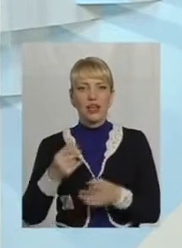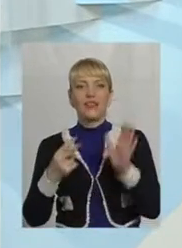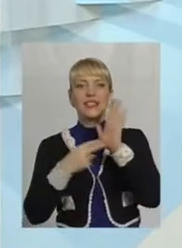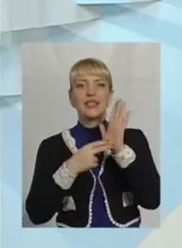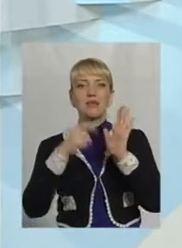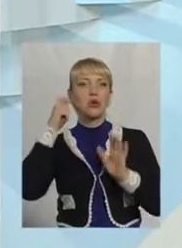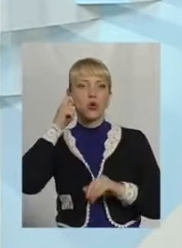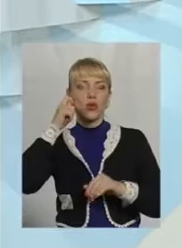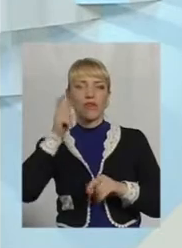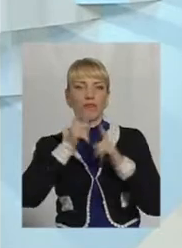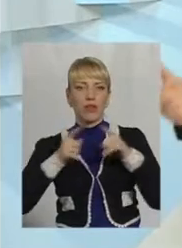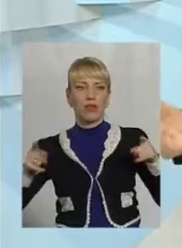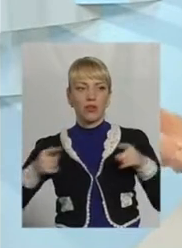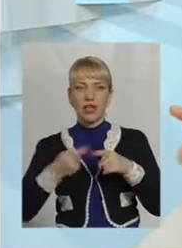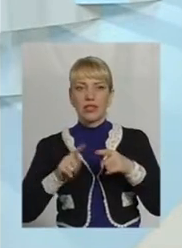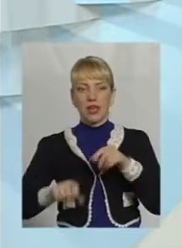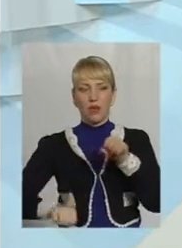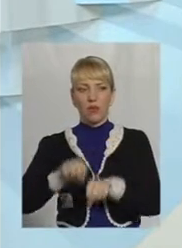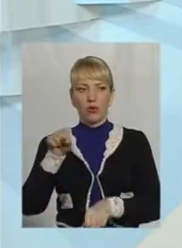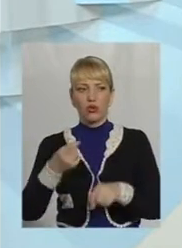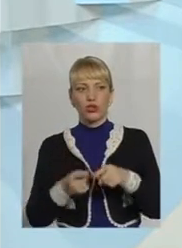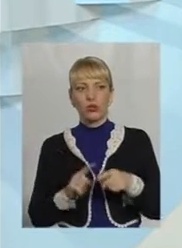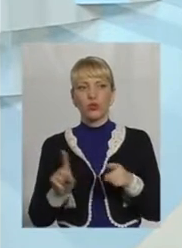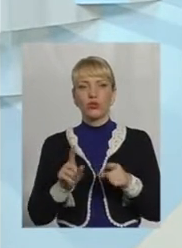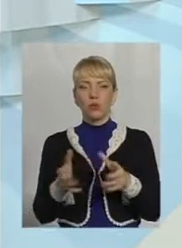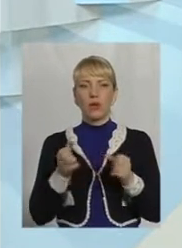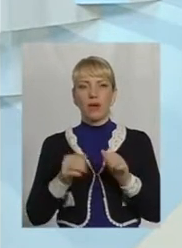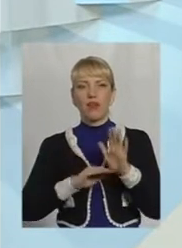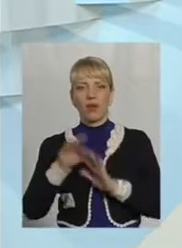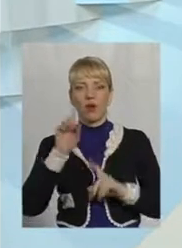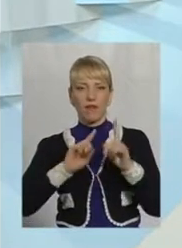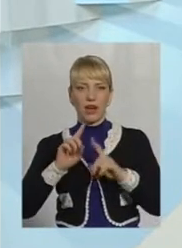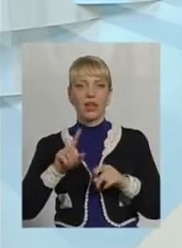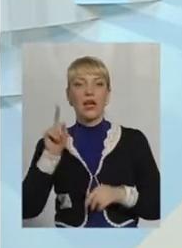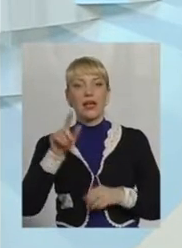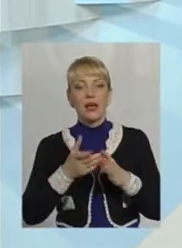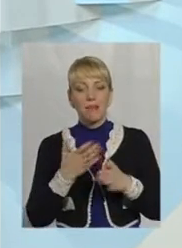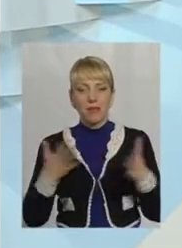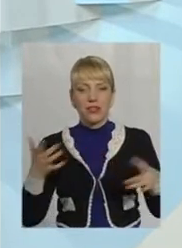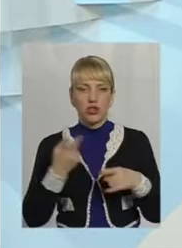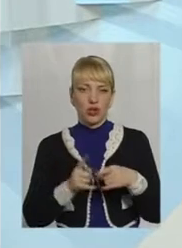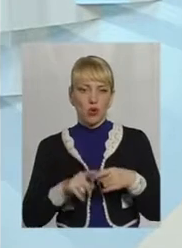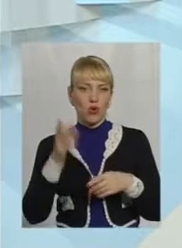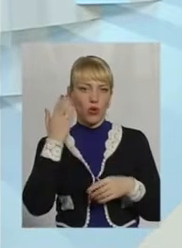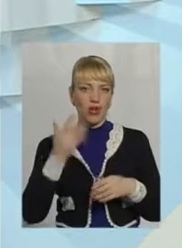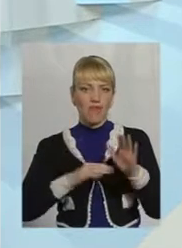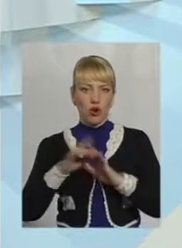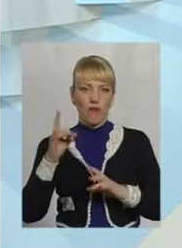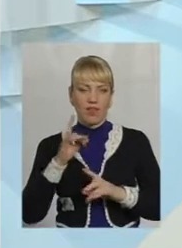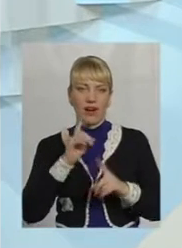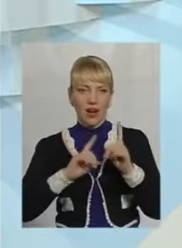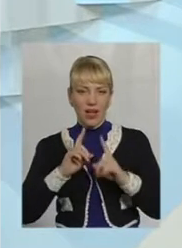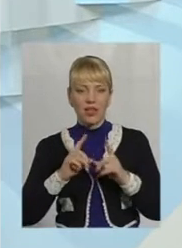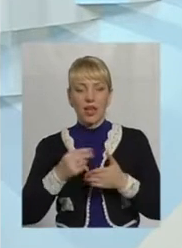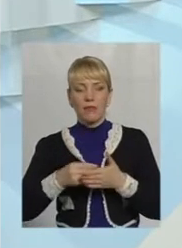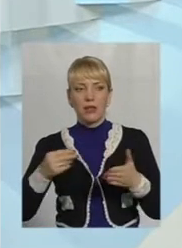7-річний період це порушення того, що приймала Верховна Рада. Більше того, коли Верховна Рада ратифіковувала старт у 93-му